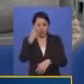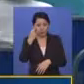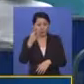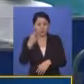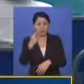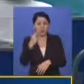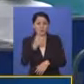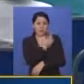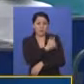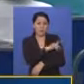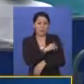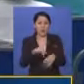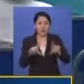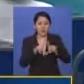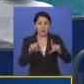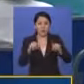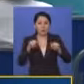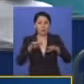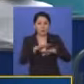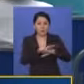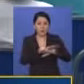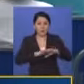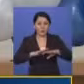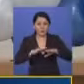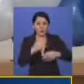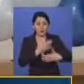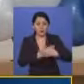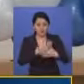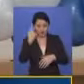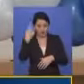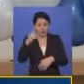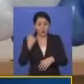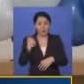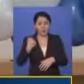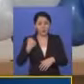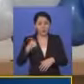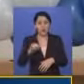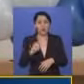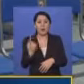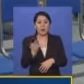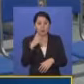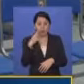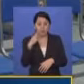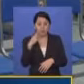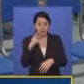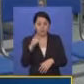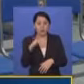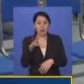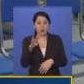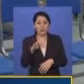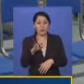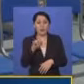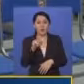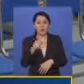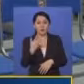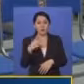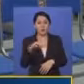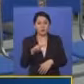біліктілігімен аурухананың қоғамдық өміріне белсенді араласуы ескерілді. Жеңімпаздардың ішіндегі жалғыз ер адам Ғали Бақытұлы 150 мың